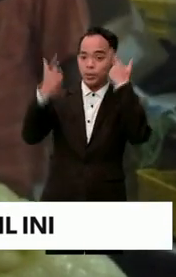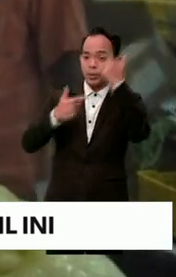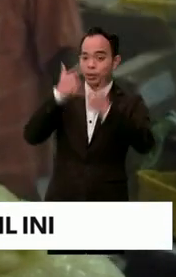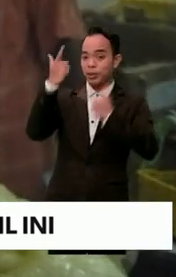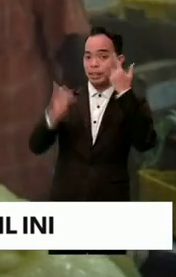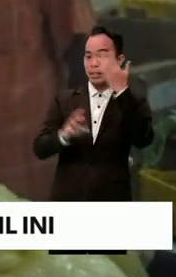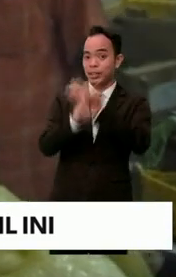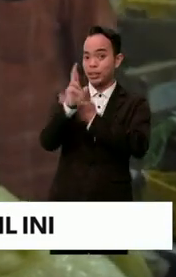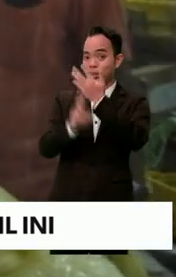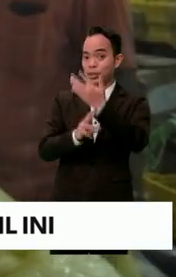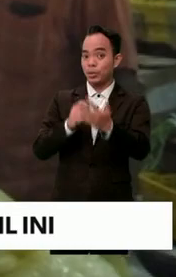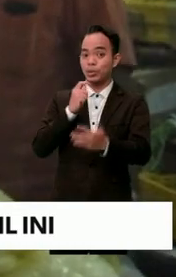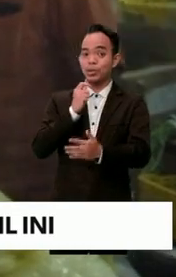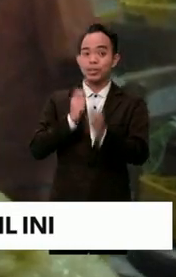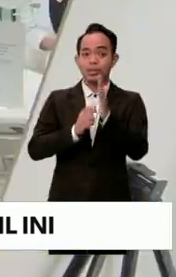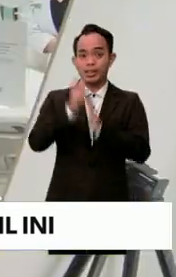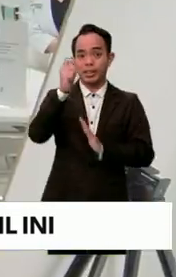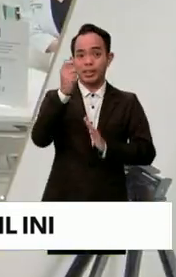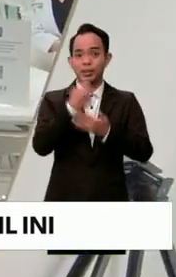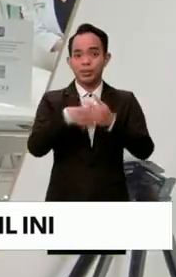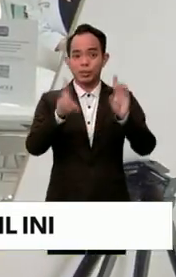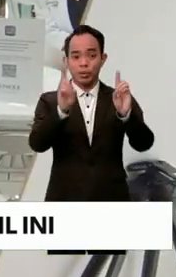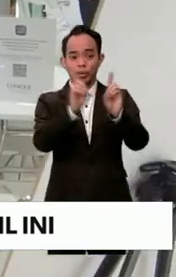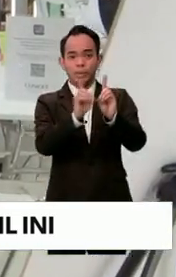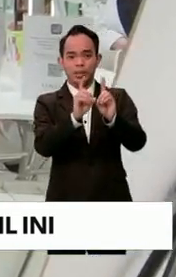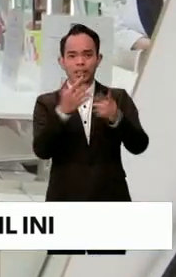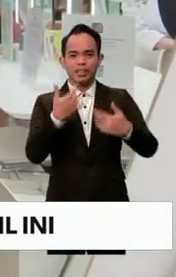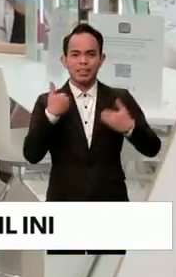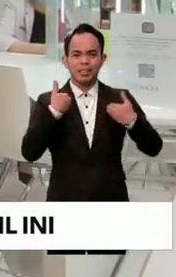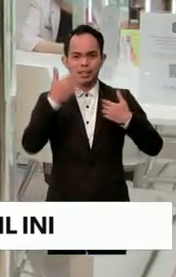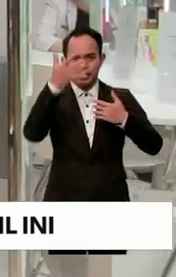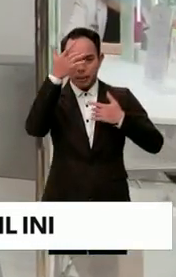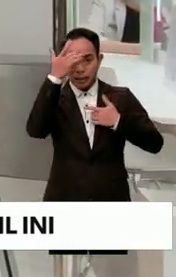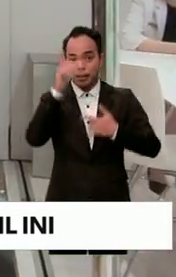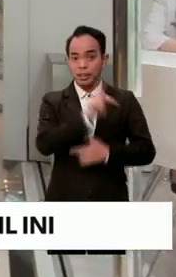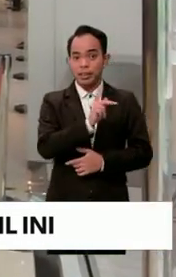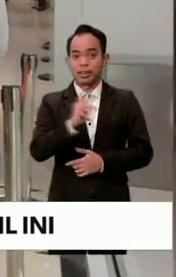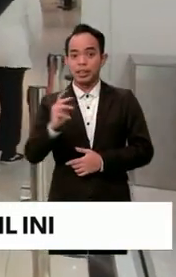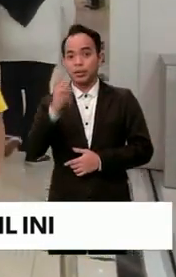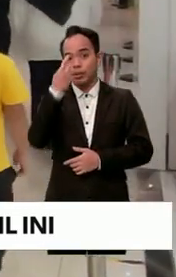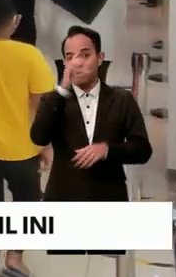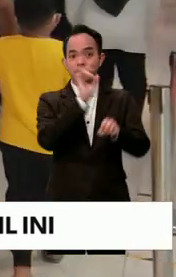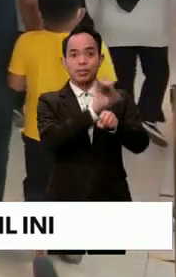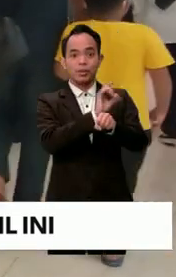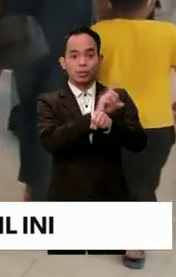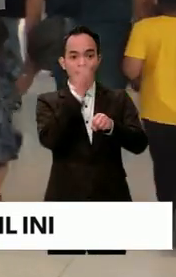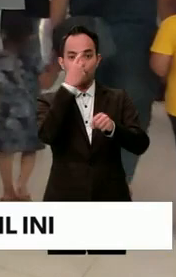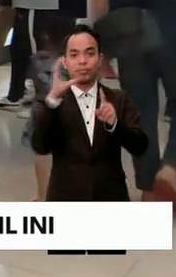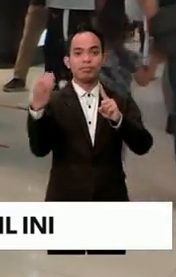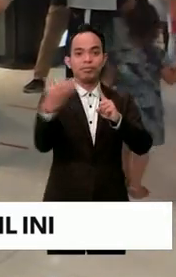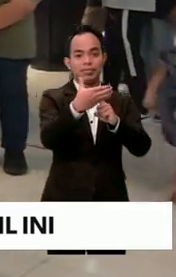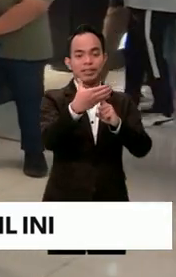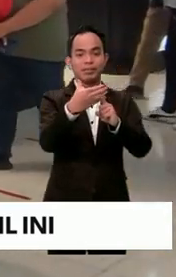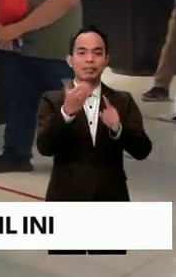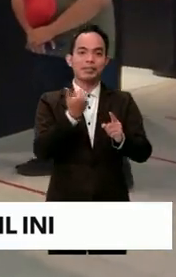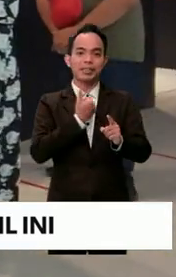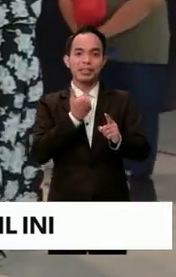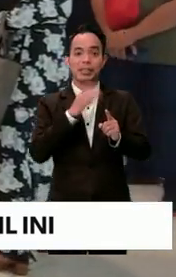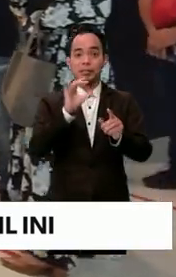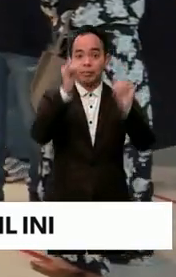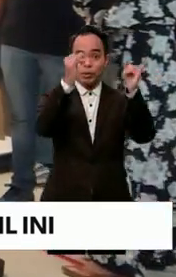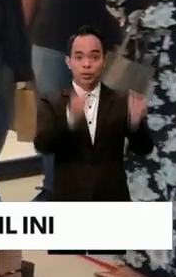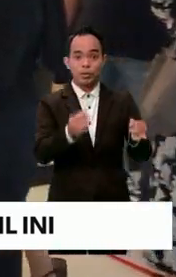puisiku tinggi dan Bagi kontak rapat bergejala Pulau melekat LG kami nasihatkan untuk melakukan korentin Kediri individu